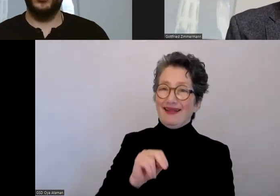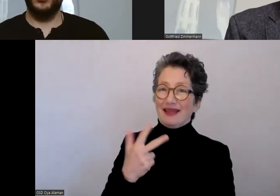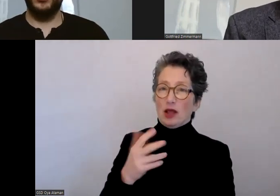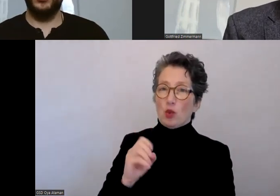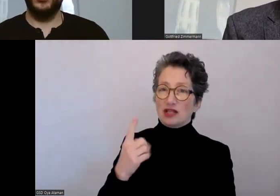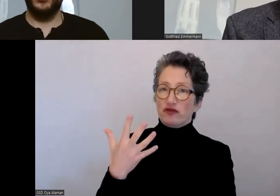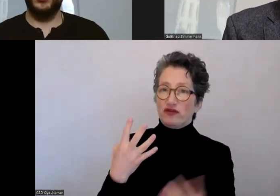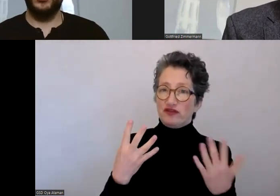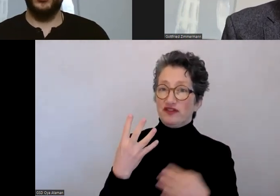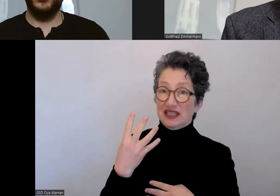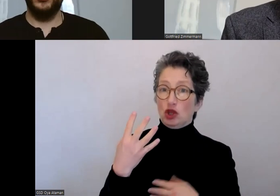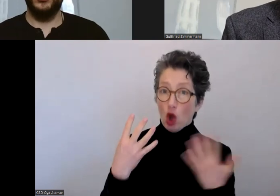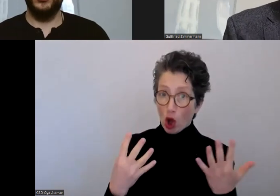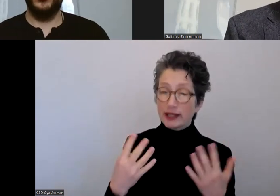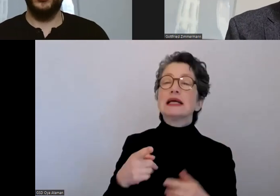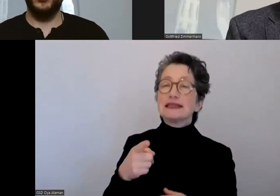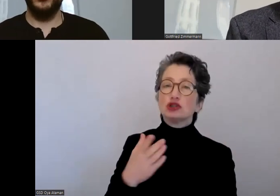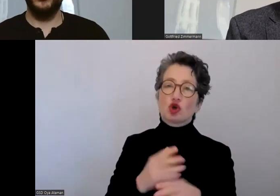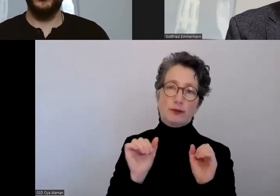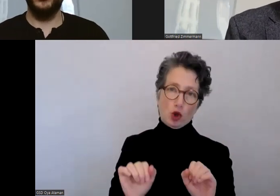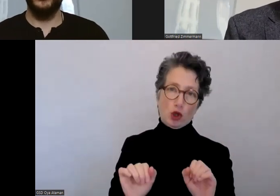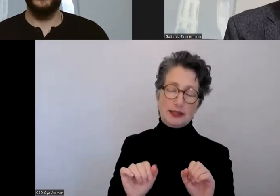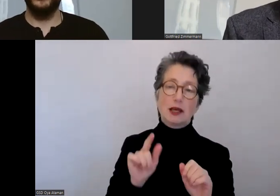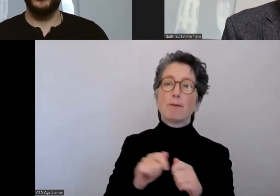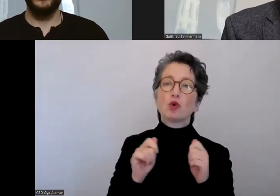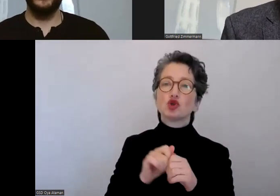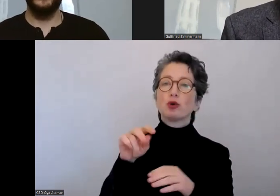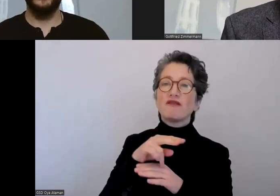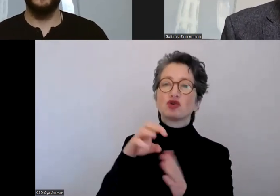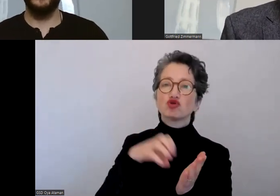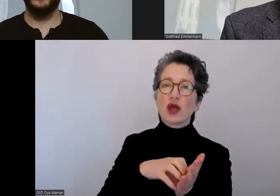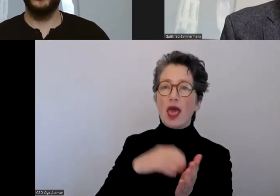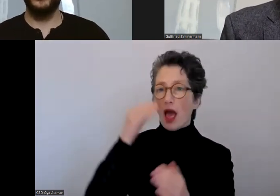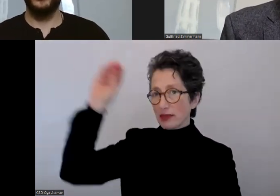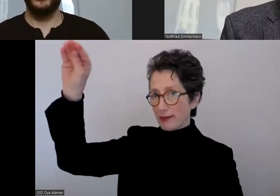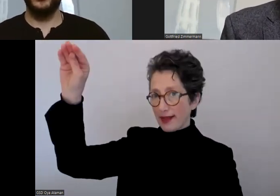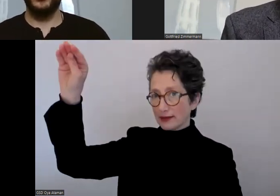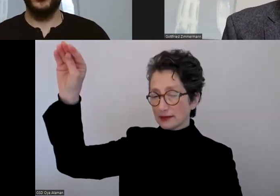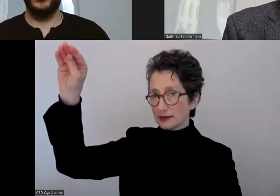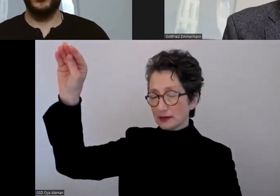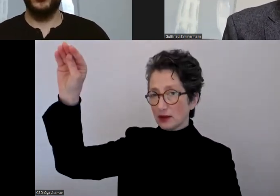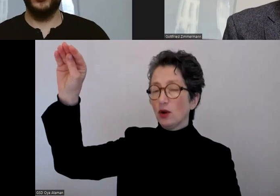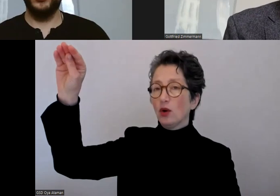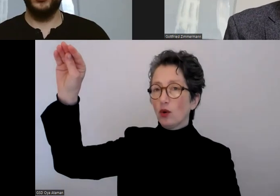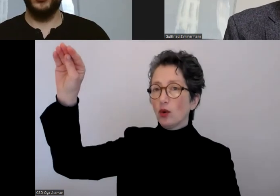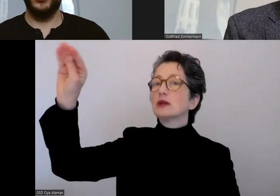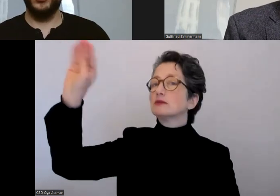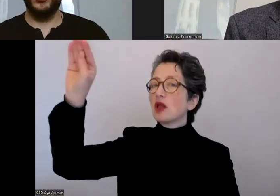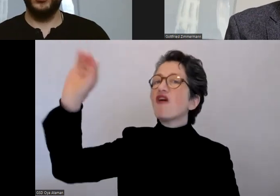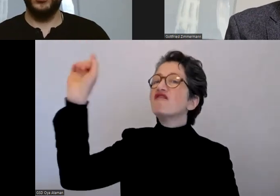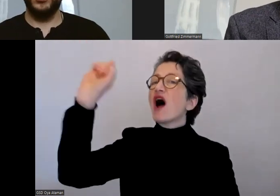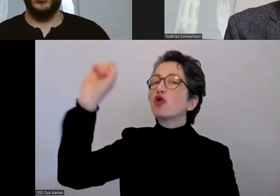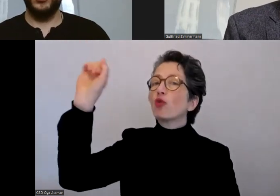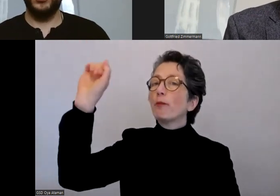301549 gibt es ja schon diese Möglichkeit. Man kann sich bei der Bundesüberwachungsstelle registrieren und klar machen, warum man